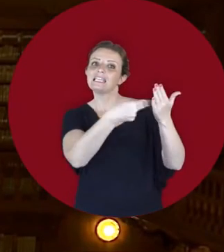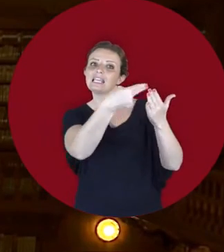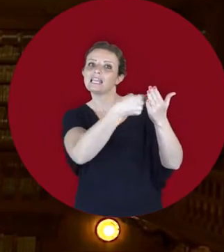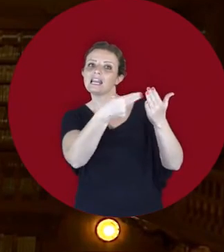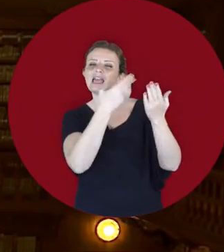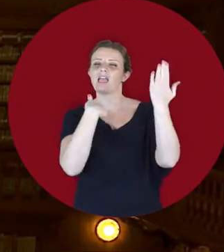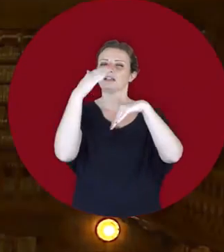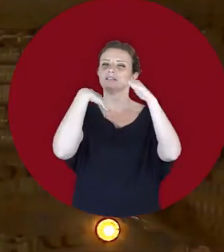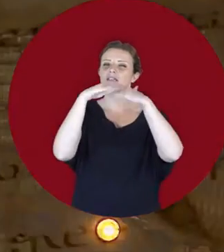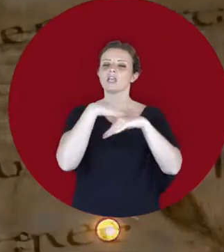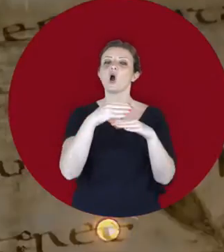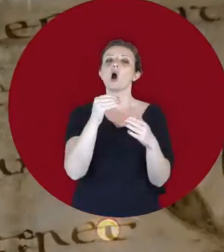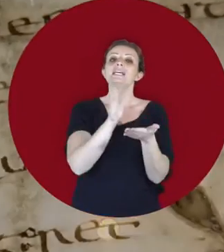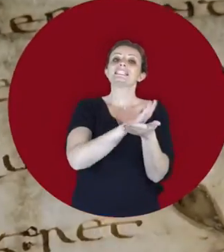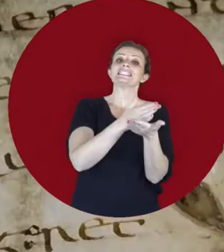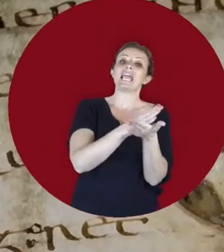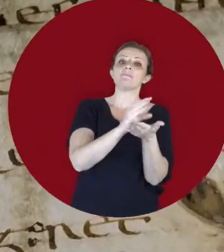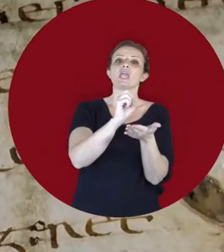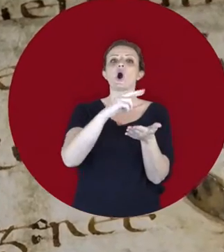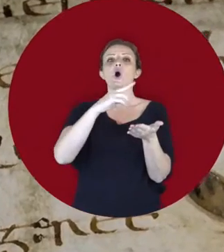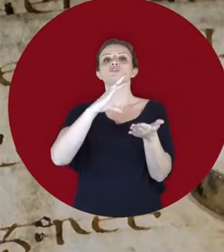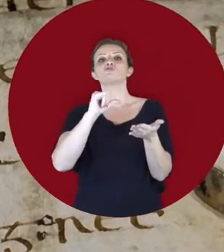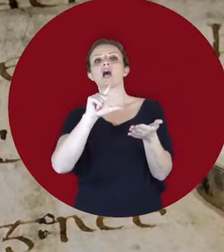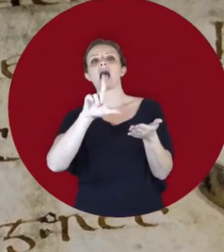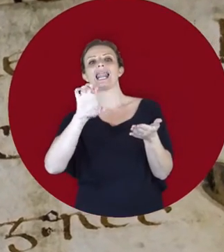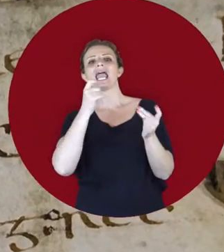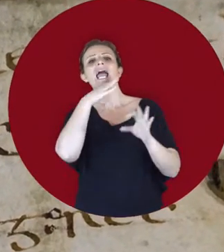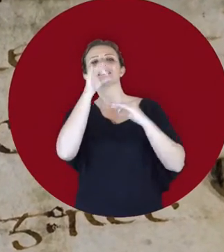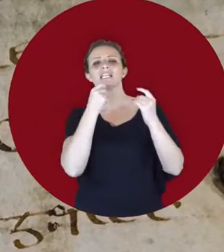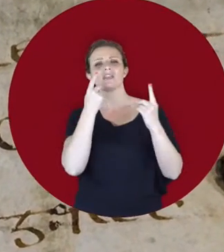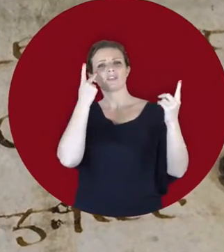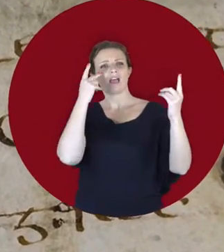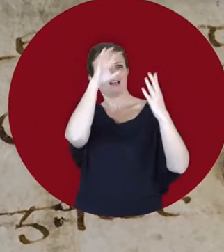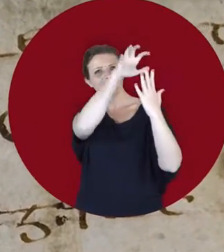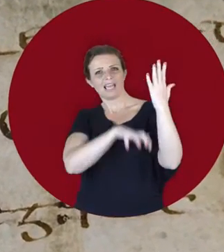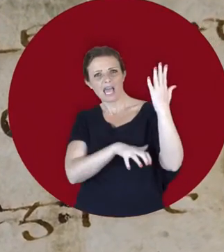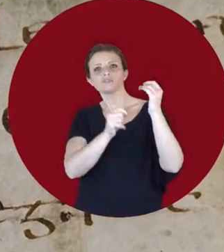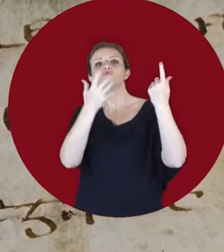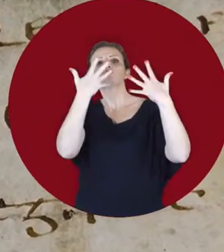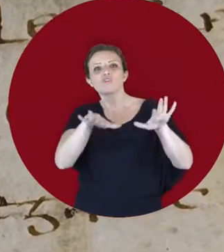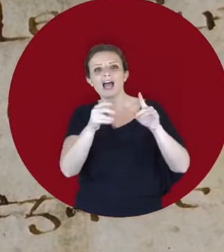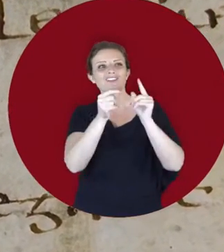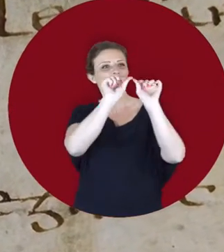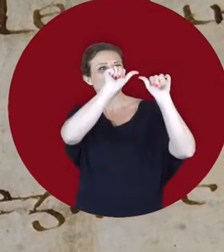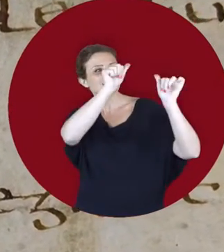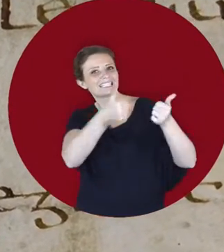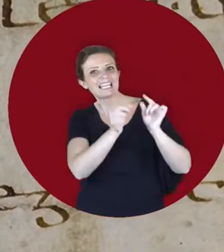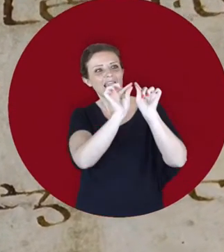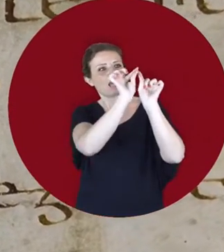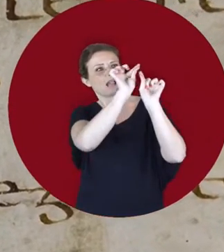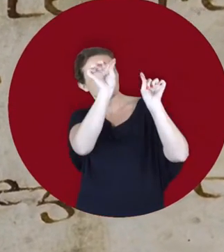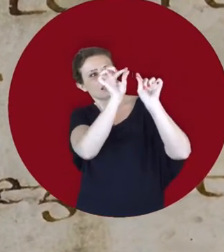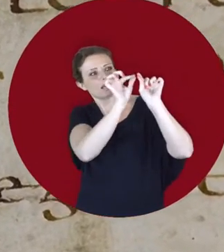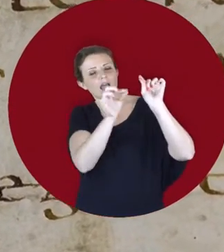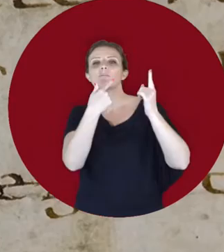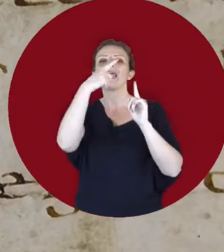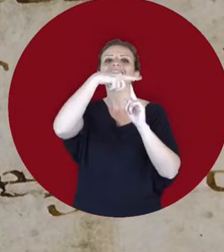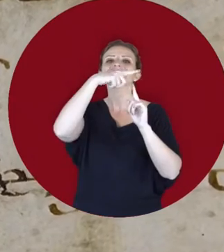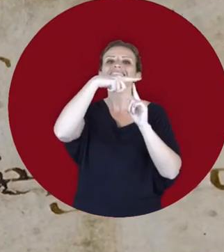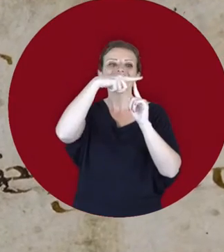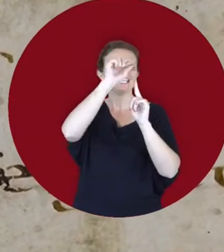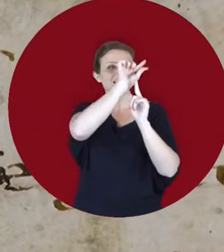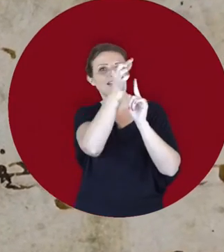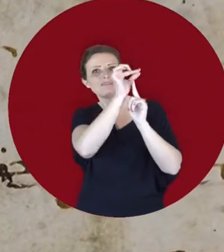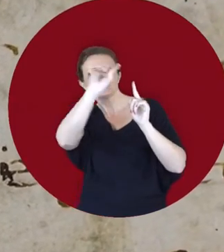paleografico semionciale. Vuol dire che già abbiamo cominciato a mettere dentro le barre della L, della F, della